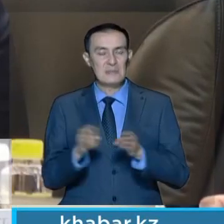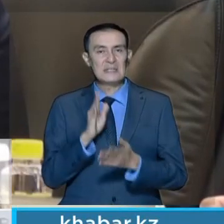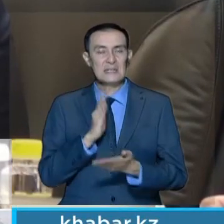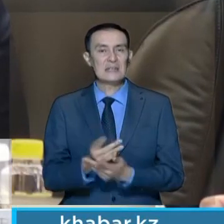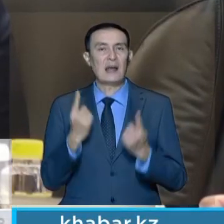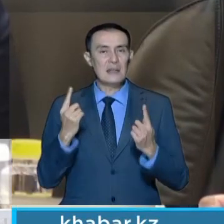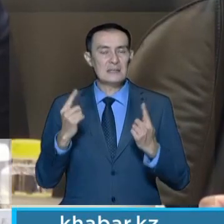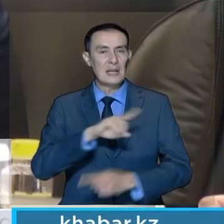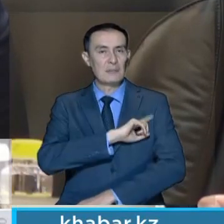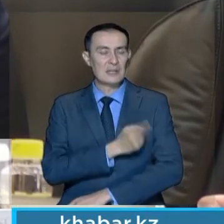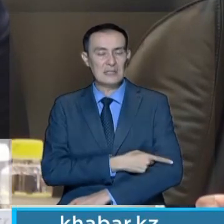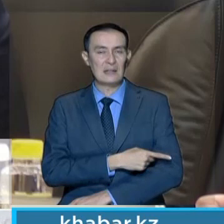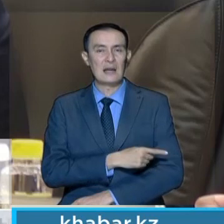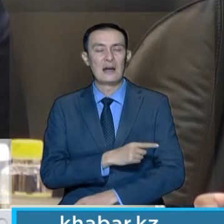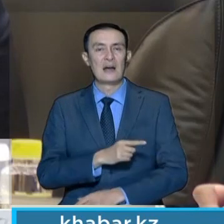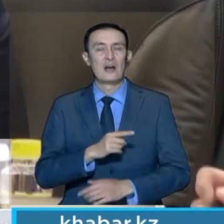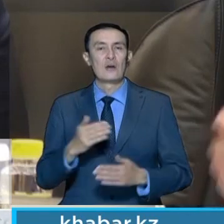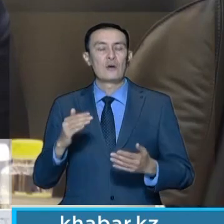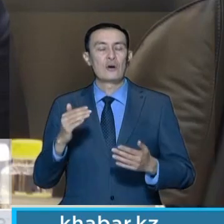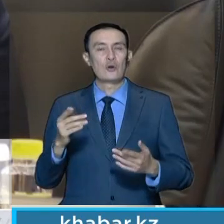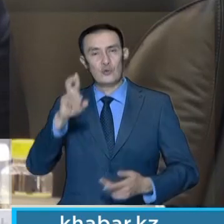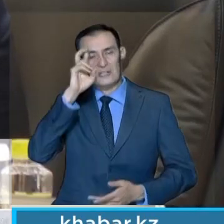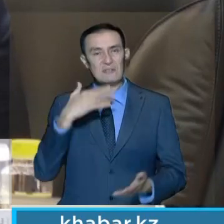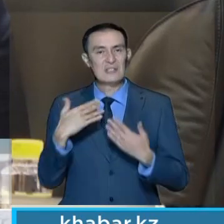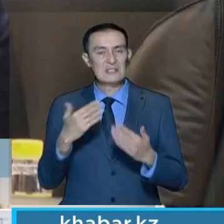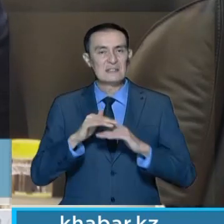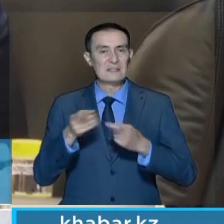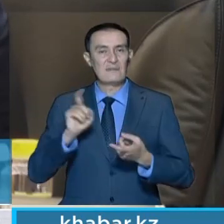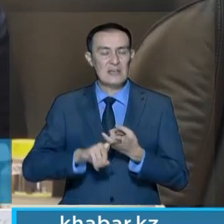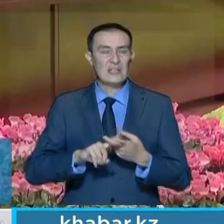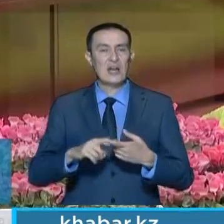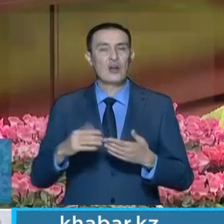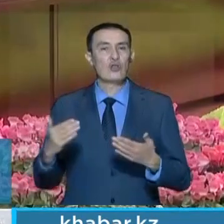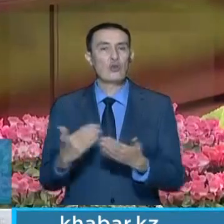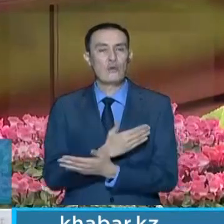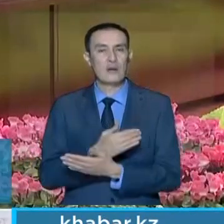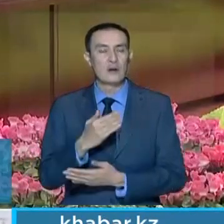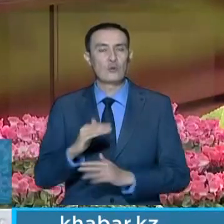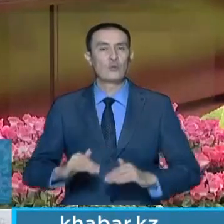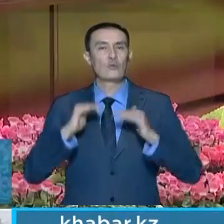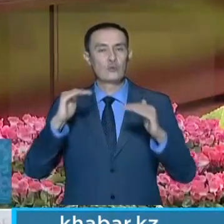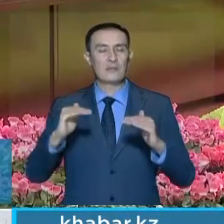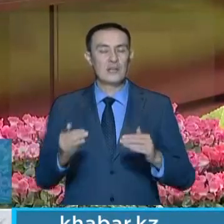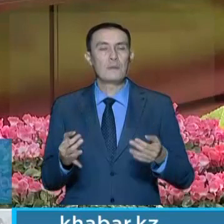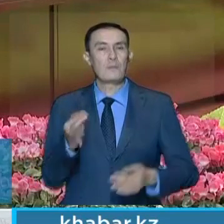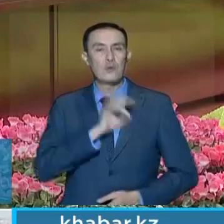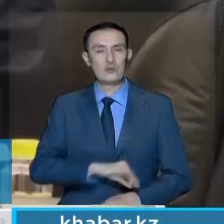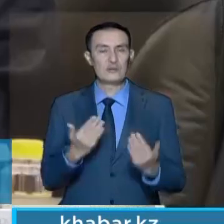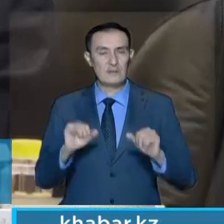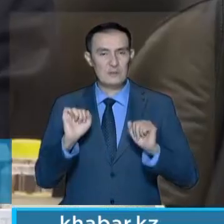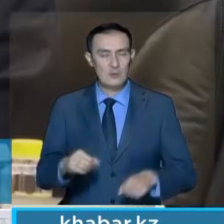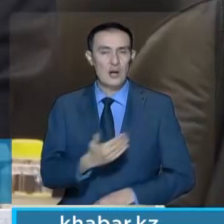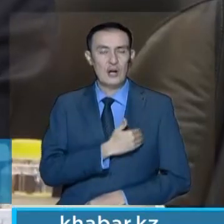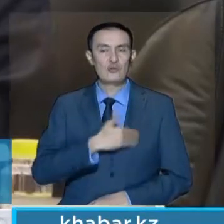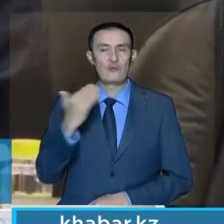потенциал для вывода межгосударственных связей на качественно новый уровень. И, пользуясь возможностью, хотел